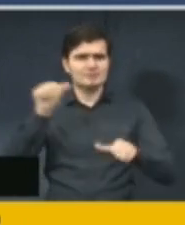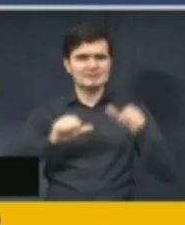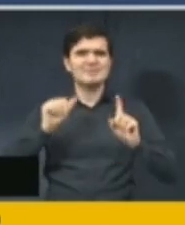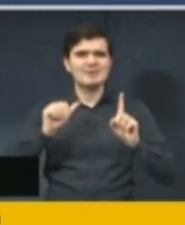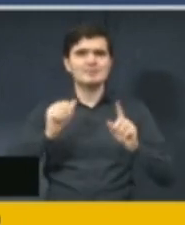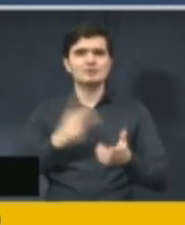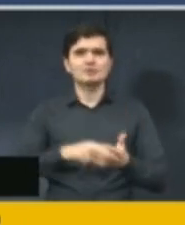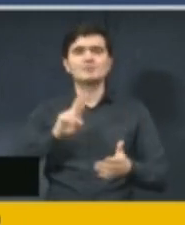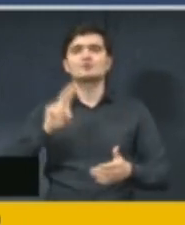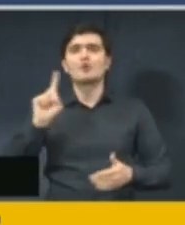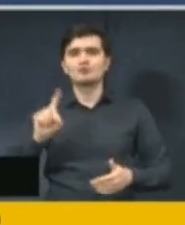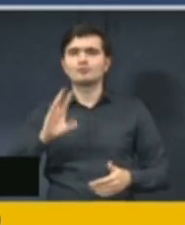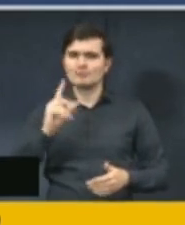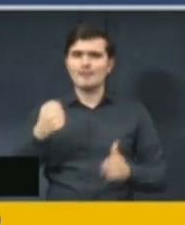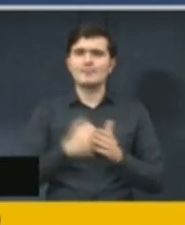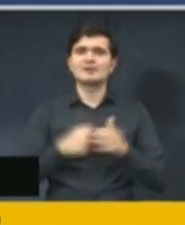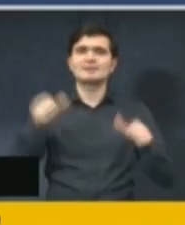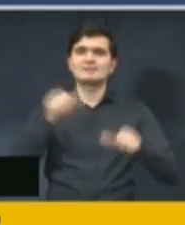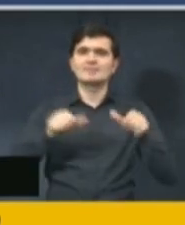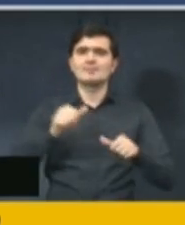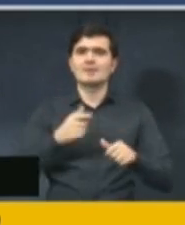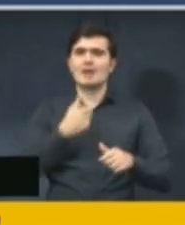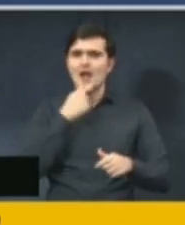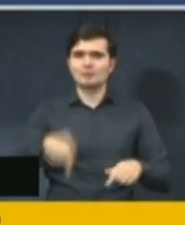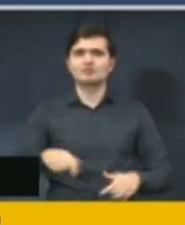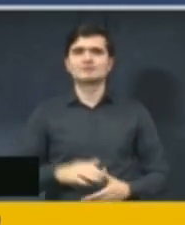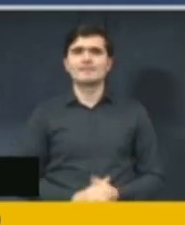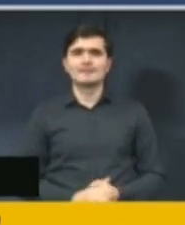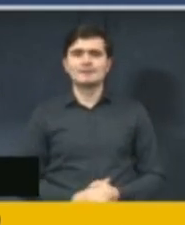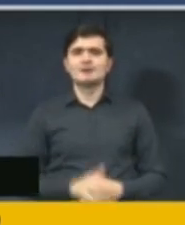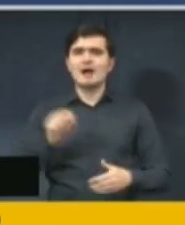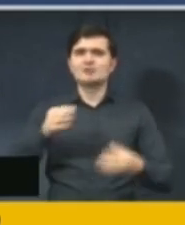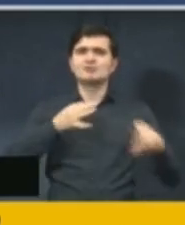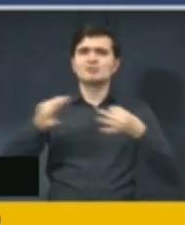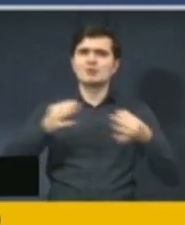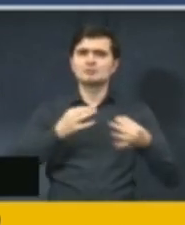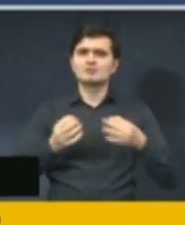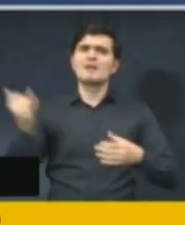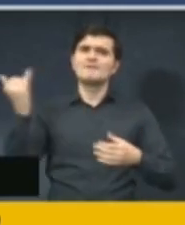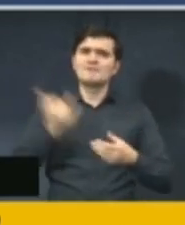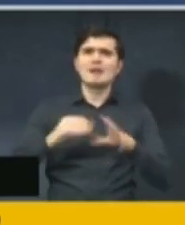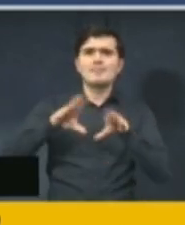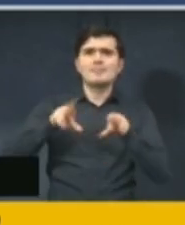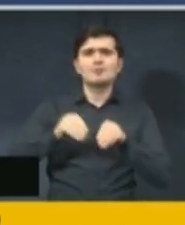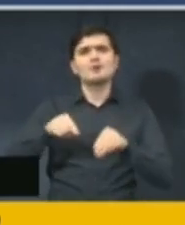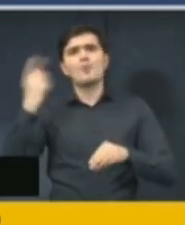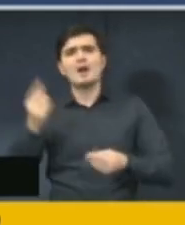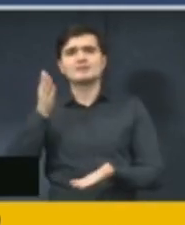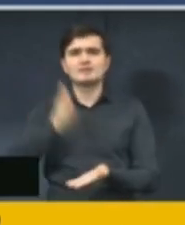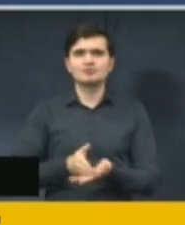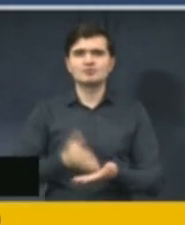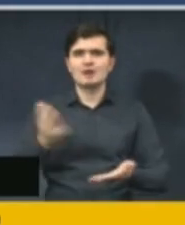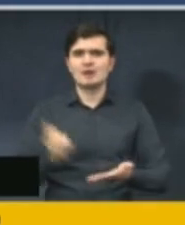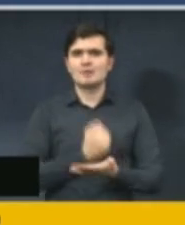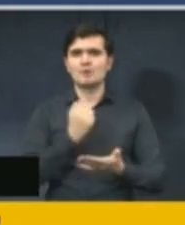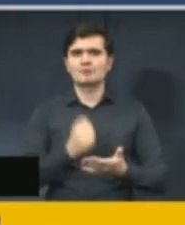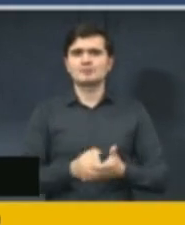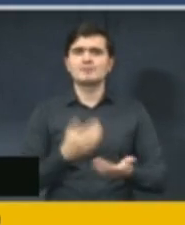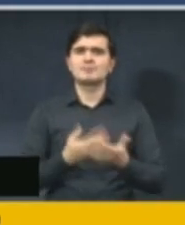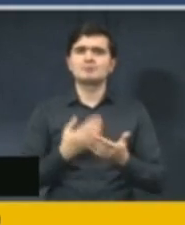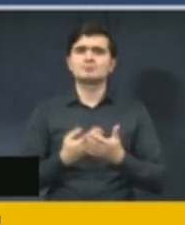30.1.2021. Da, până în septembrie. Acestea sunt măsuri care vin la pachet cu celelalte decizii pe care le-am luat, fiind